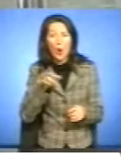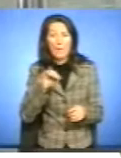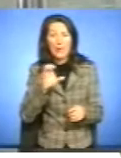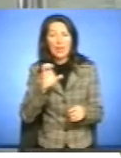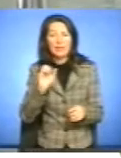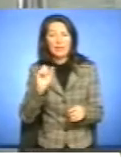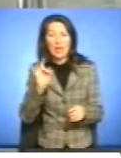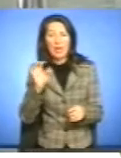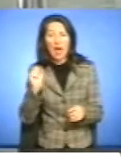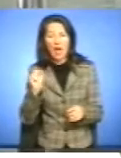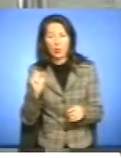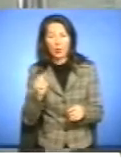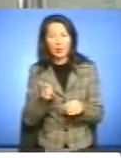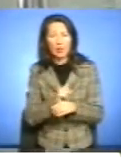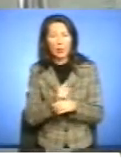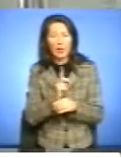коли в якому селі